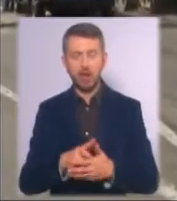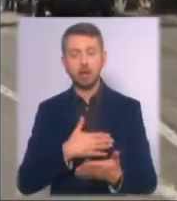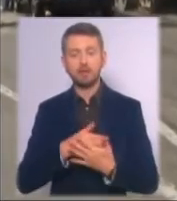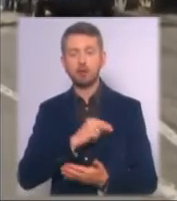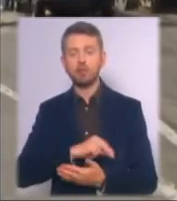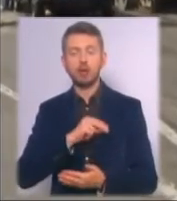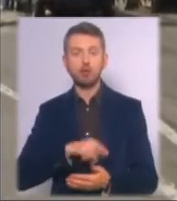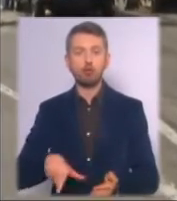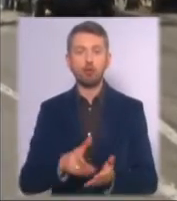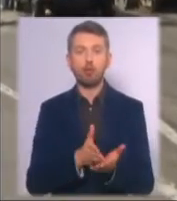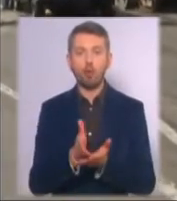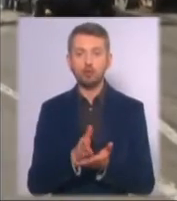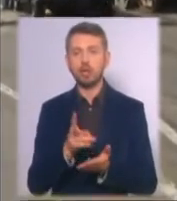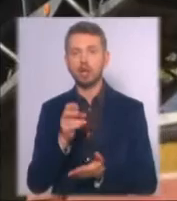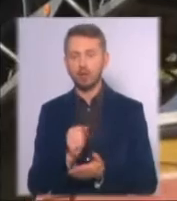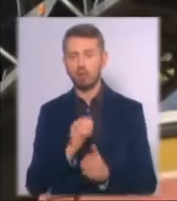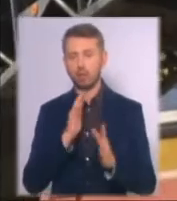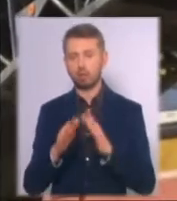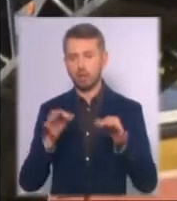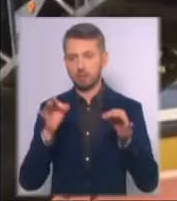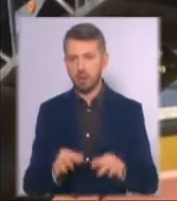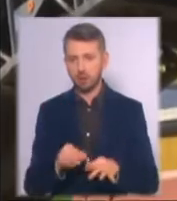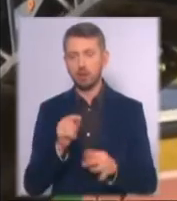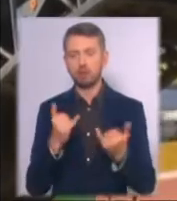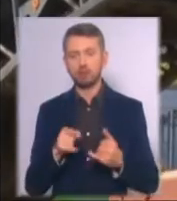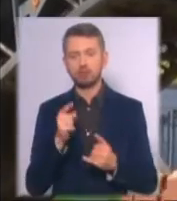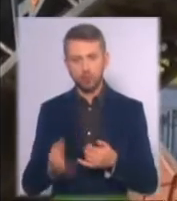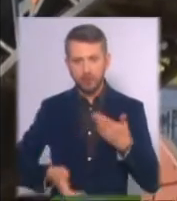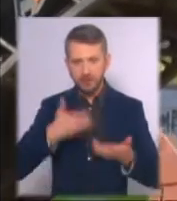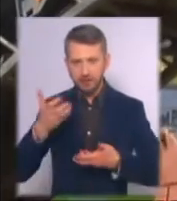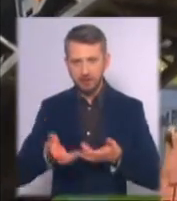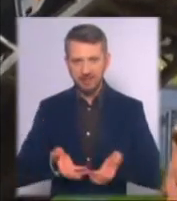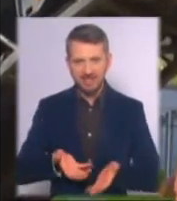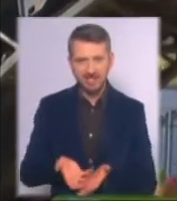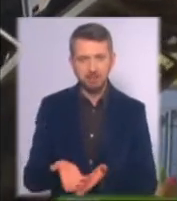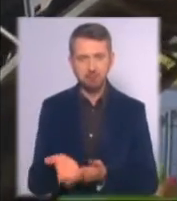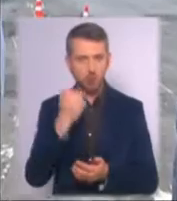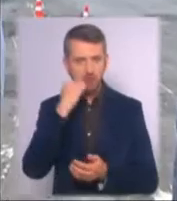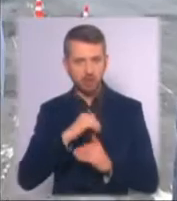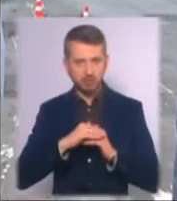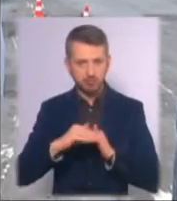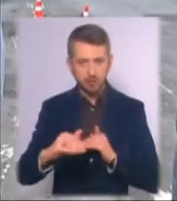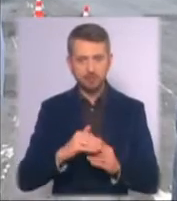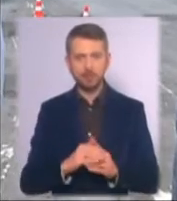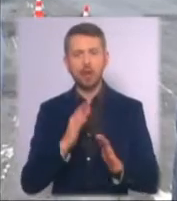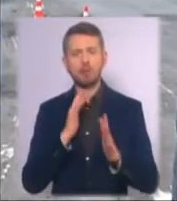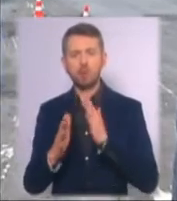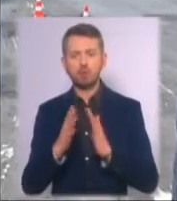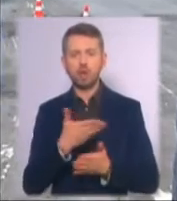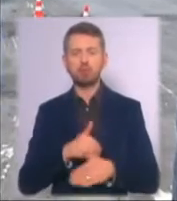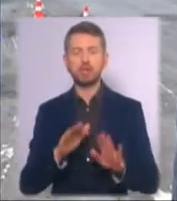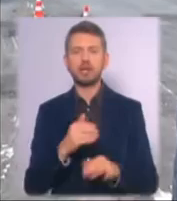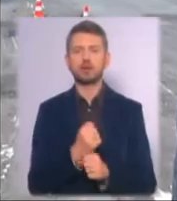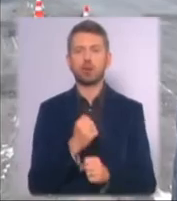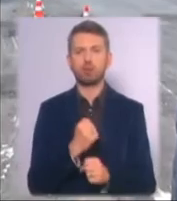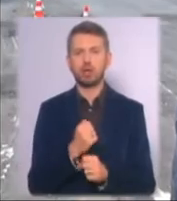працюють дорожники і на проспекті Правди. Наразі тут знімають старе покриття та рівняють нижній шар вулиці. Проспект, ну, в принципі, ми тільки зробили,